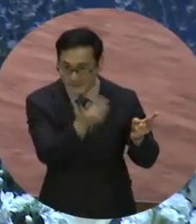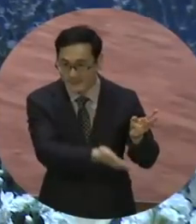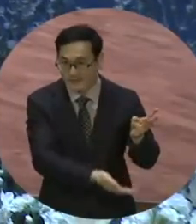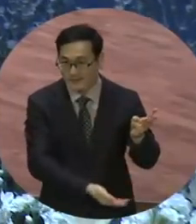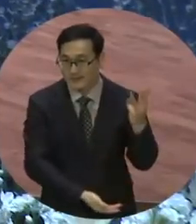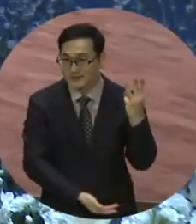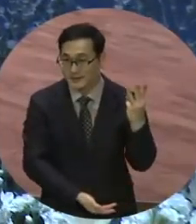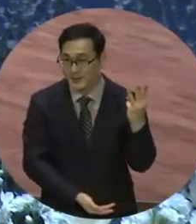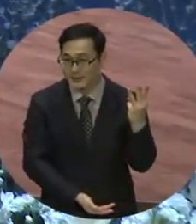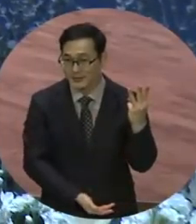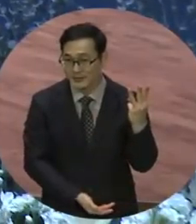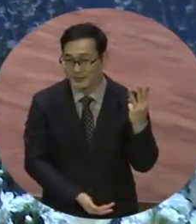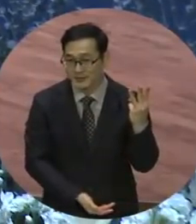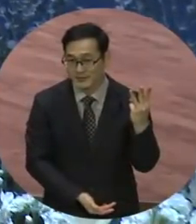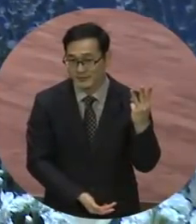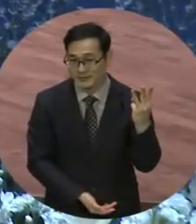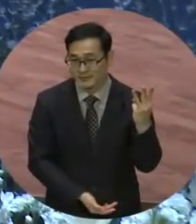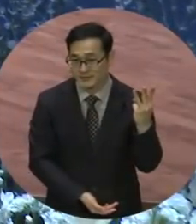반복해서 질문하십니다.